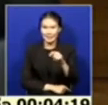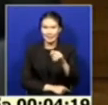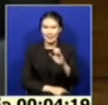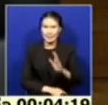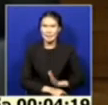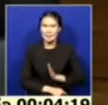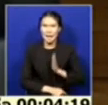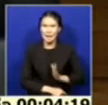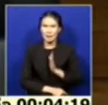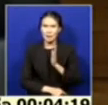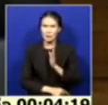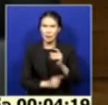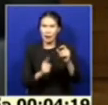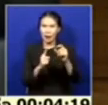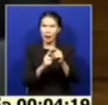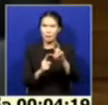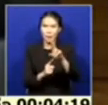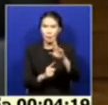ก็ขอเริ่มต้น